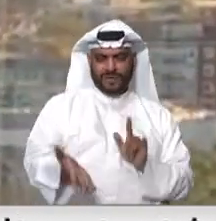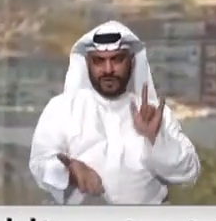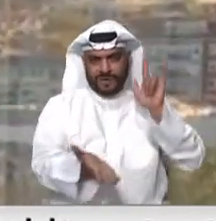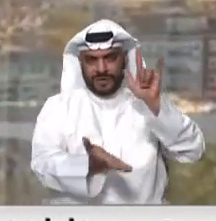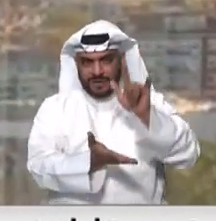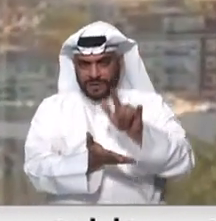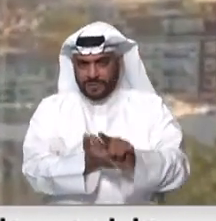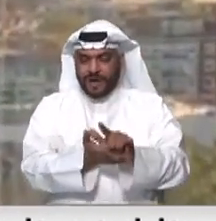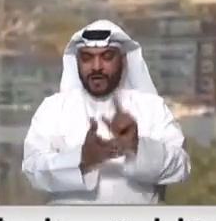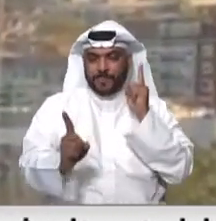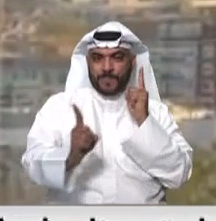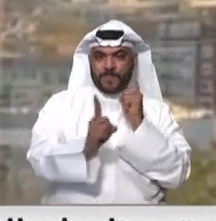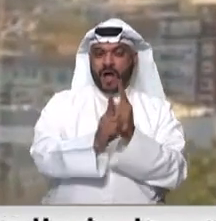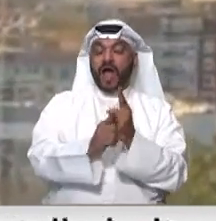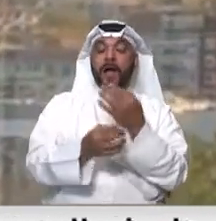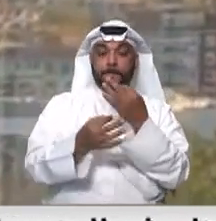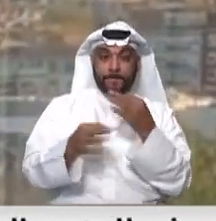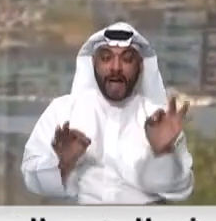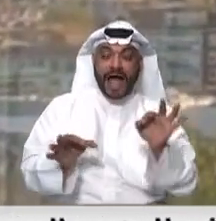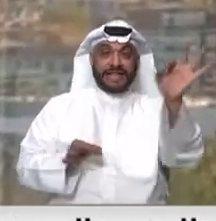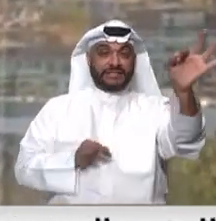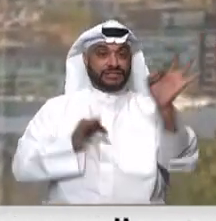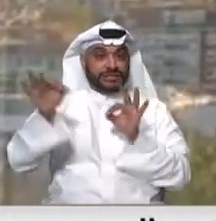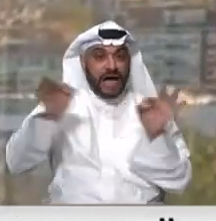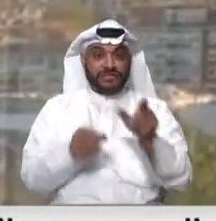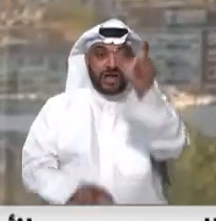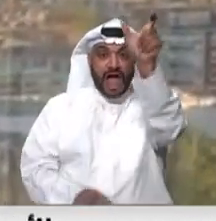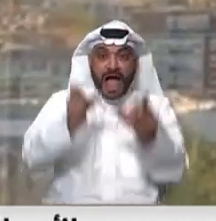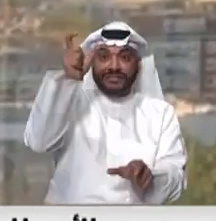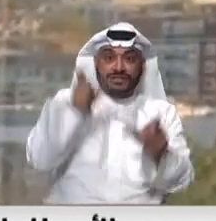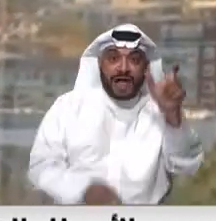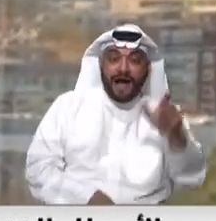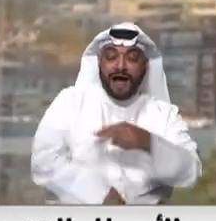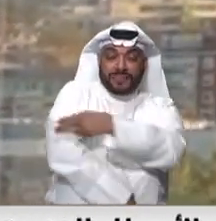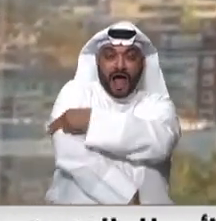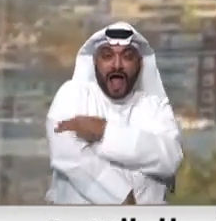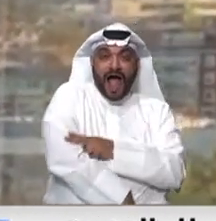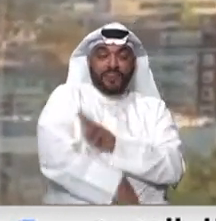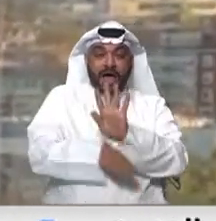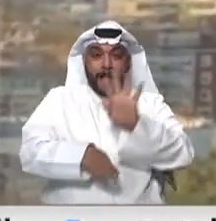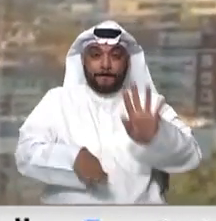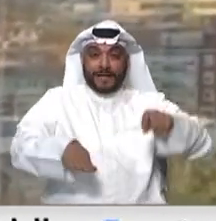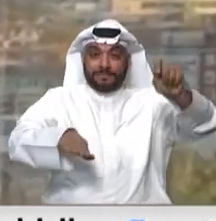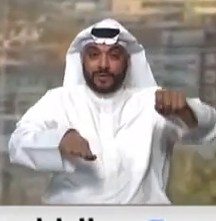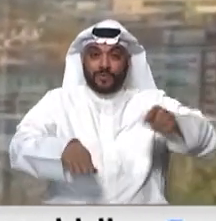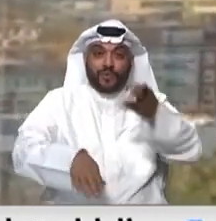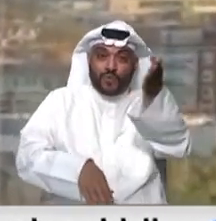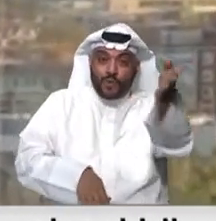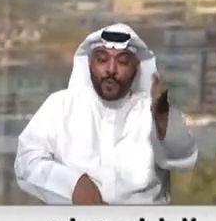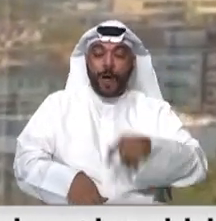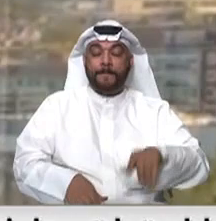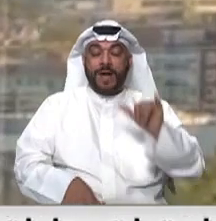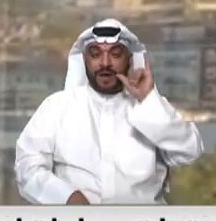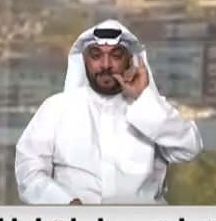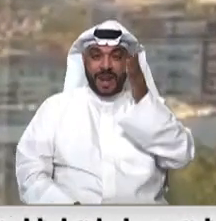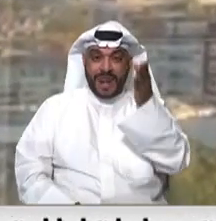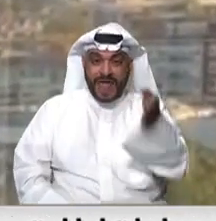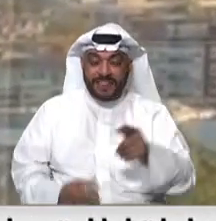وتناولت الأوساط السياسية هذه الزيارة بالاحتفاء بهذا اللقاء